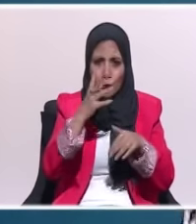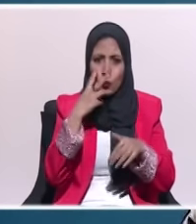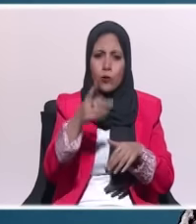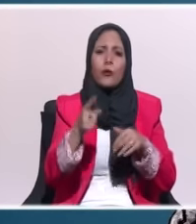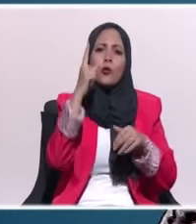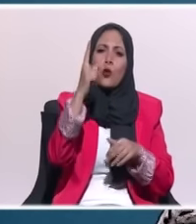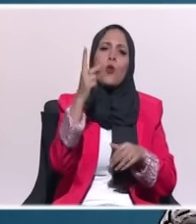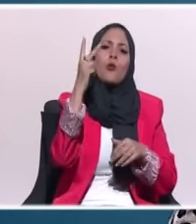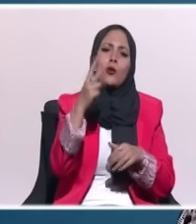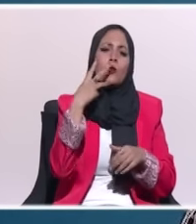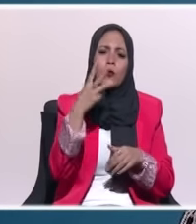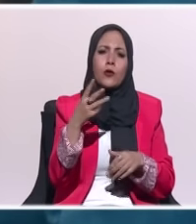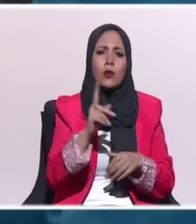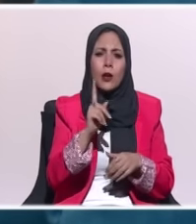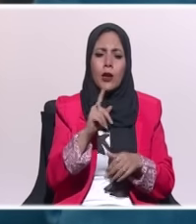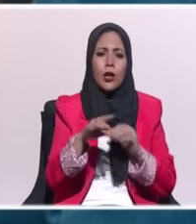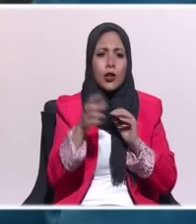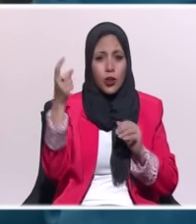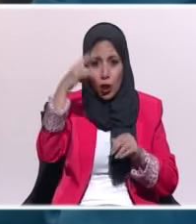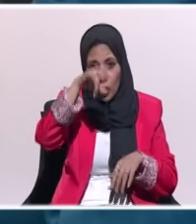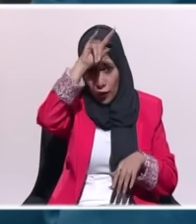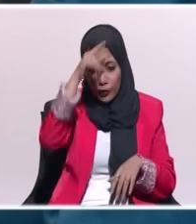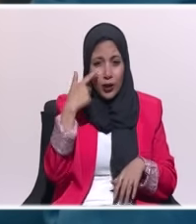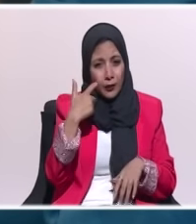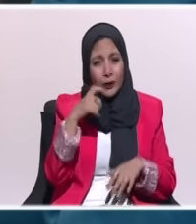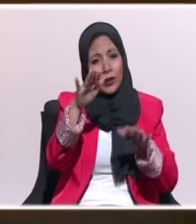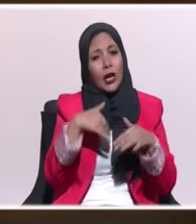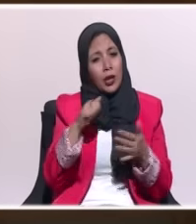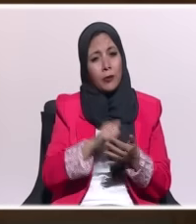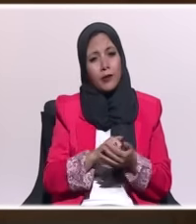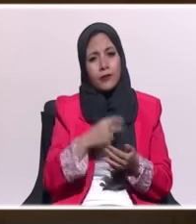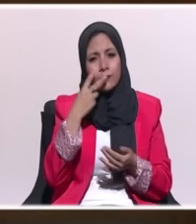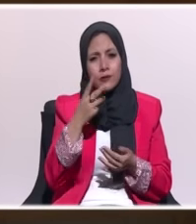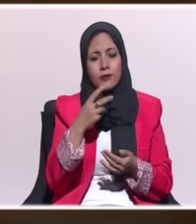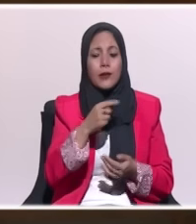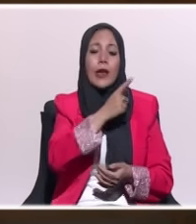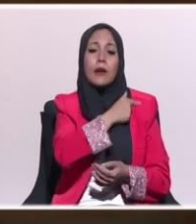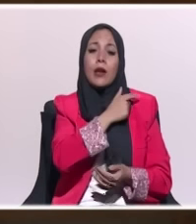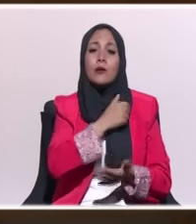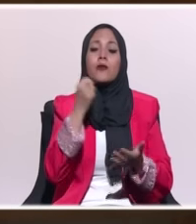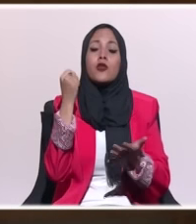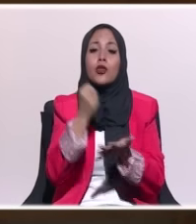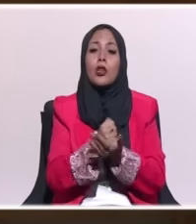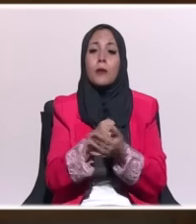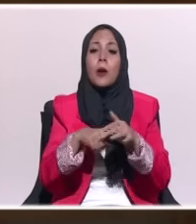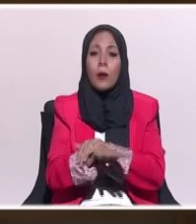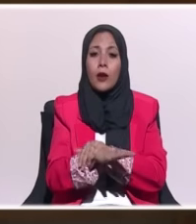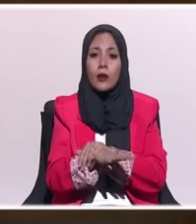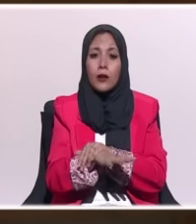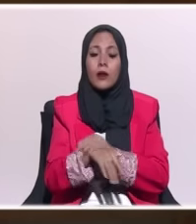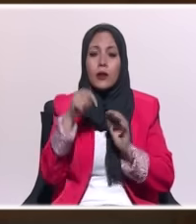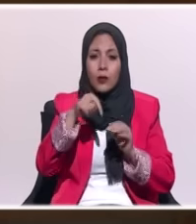نجيبها نقول لها يا بنت حاجه تلبسي. اقعد اتكلم معاه لغايه وقتنا هذا. كتبتيها باسمك وباسمه بس كده، هي